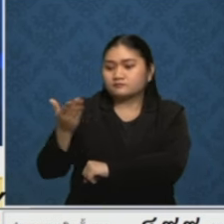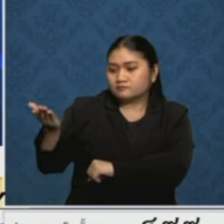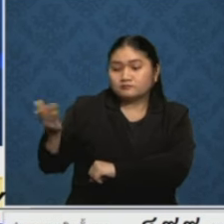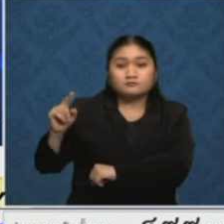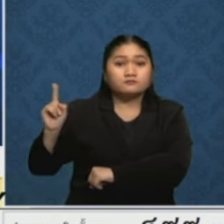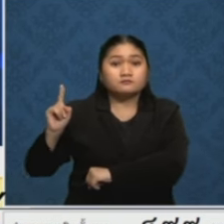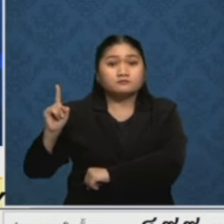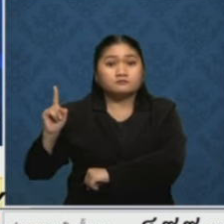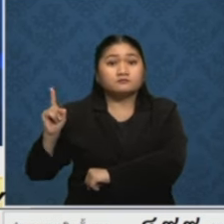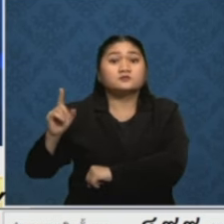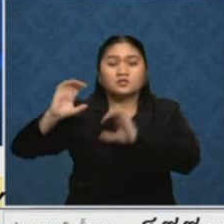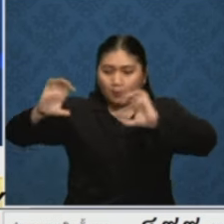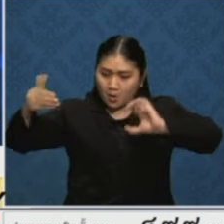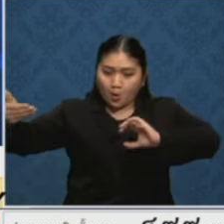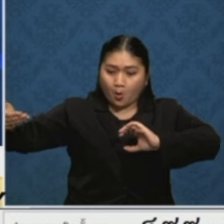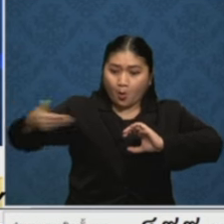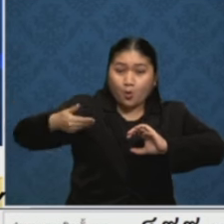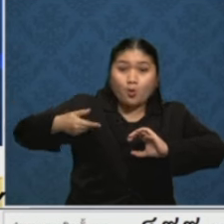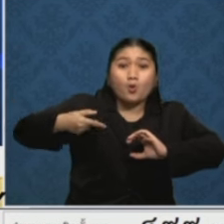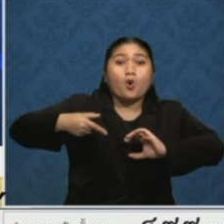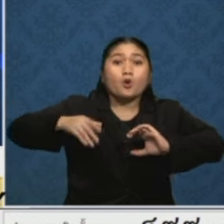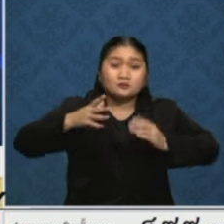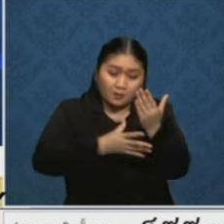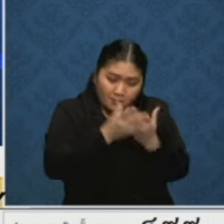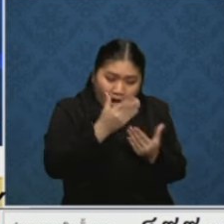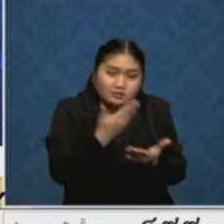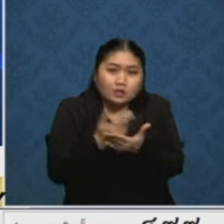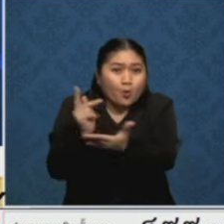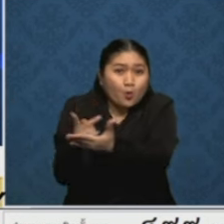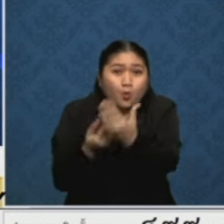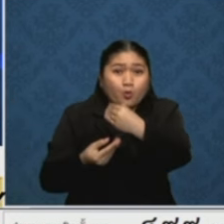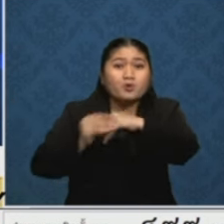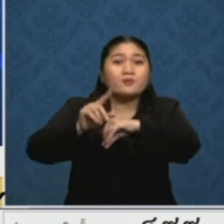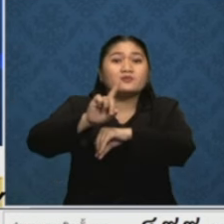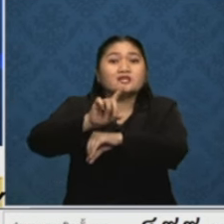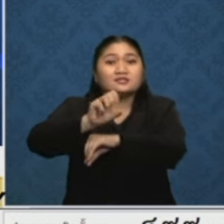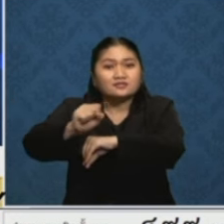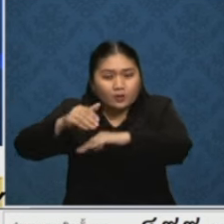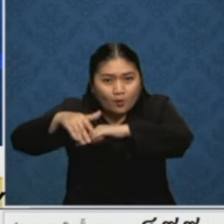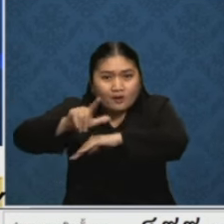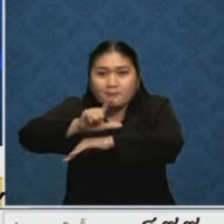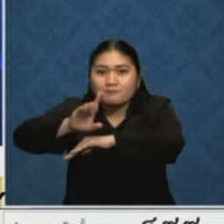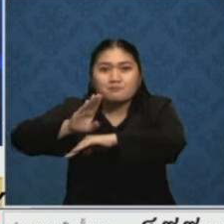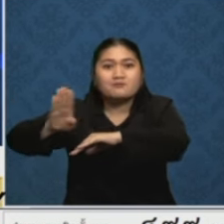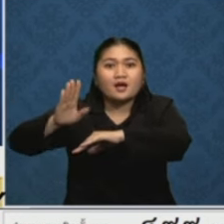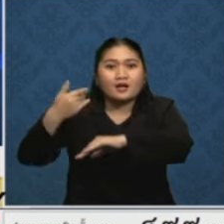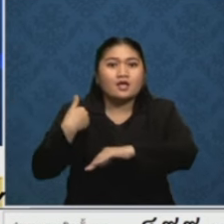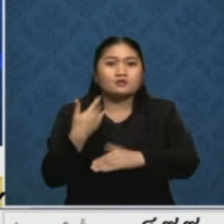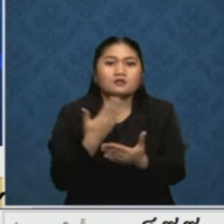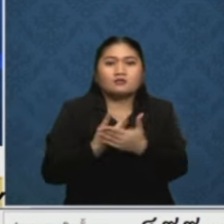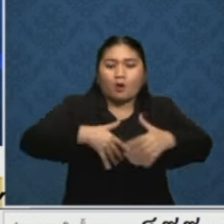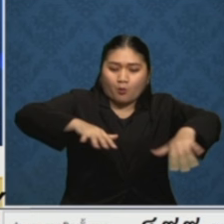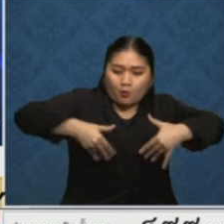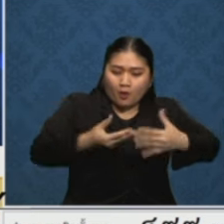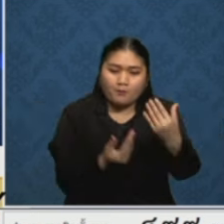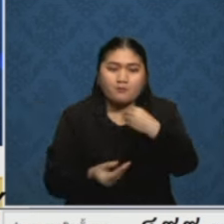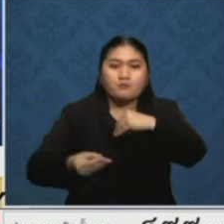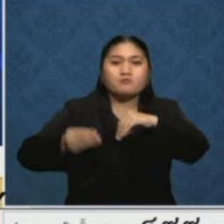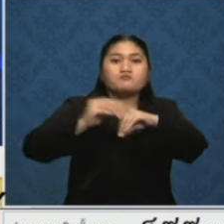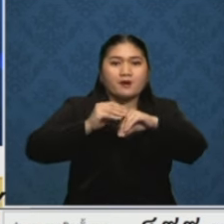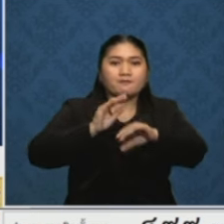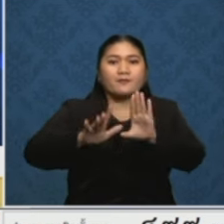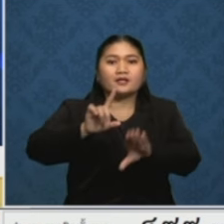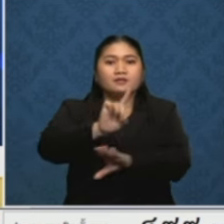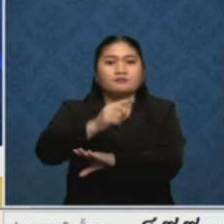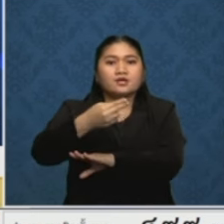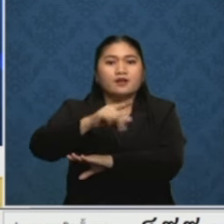ภากู้เพิ่มอีก 112,000 ล้านบาทและก็จะไปหารายได้อื่นมาโปะเพิ่มอีกประมาณ 10,000